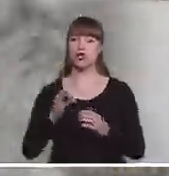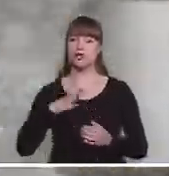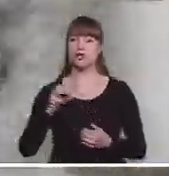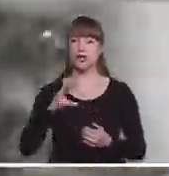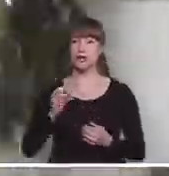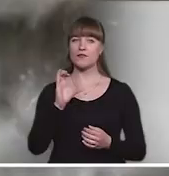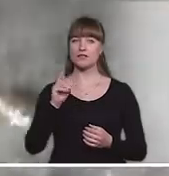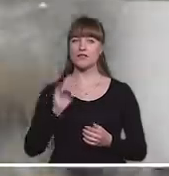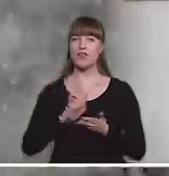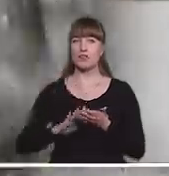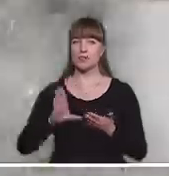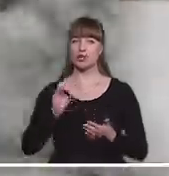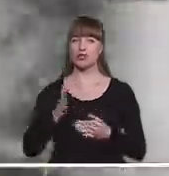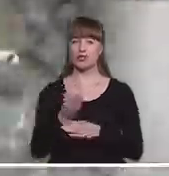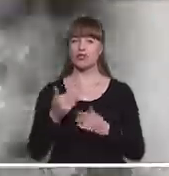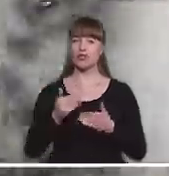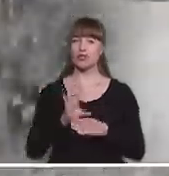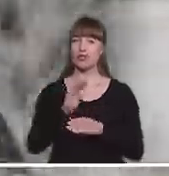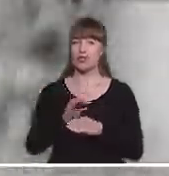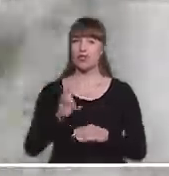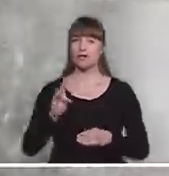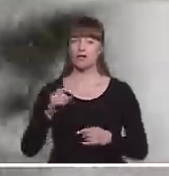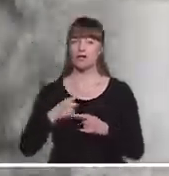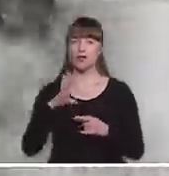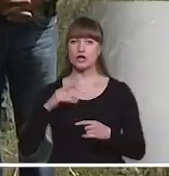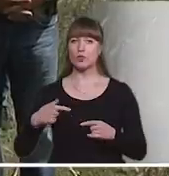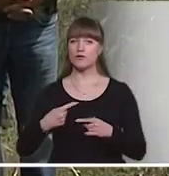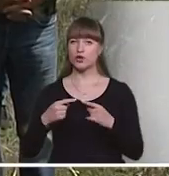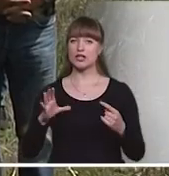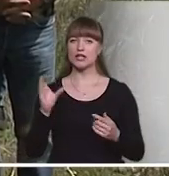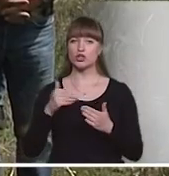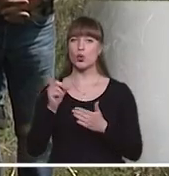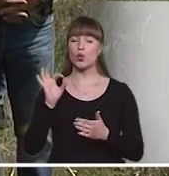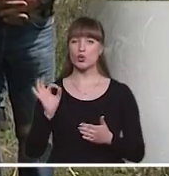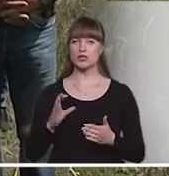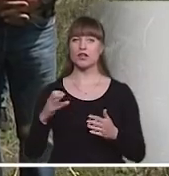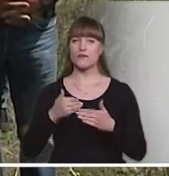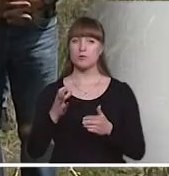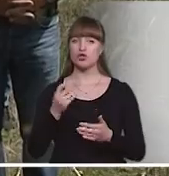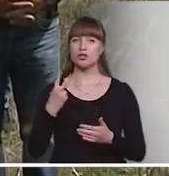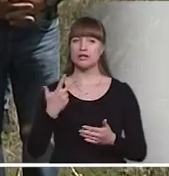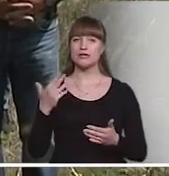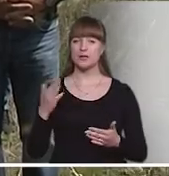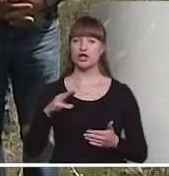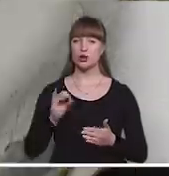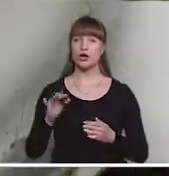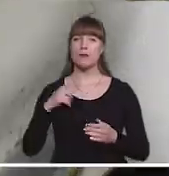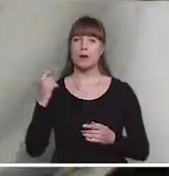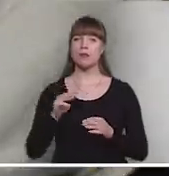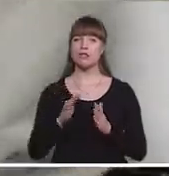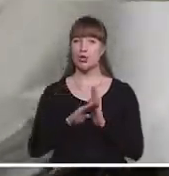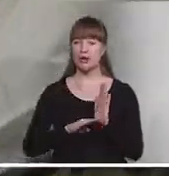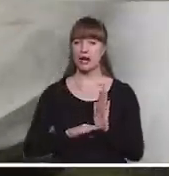еще белых амуров и сазанов. Продолжится и зарубление других донских водоемов. До осени в них выпустят еще 35 тонн рыбы. По областной программе